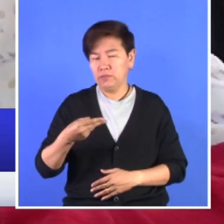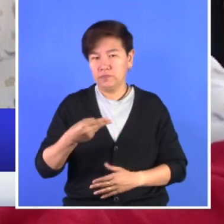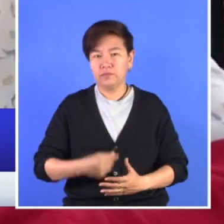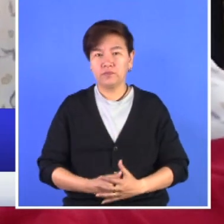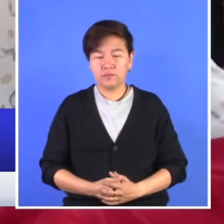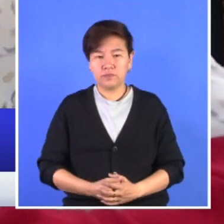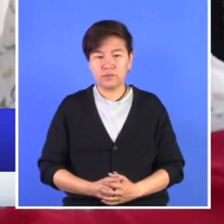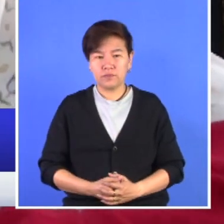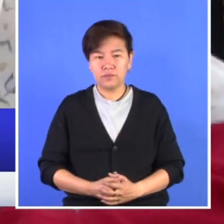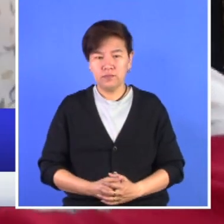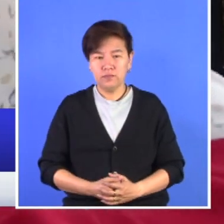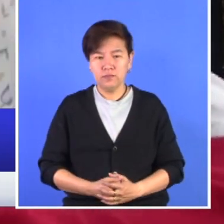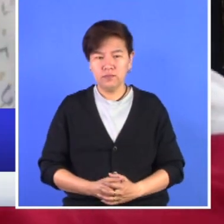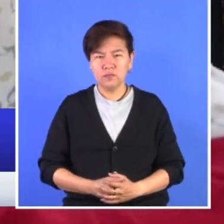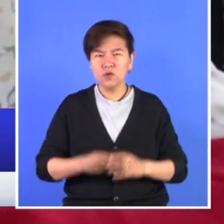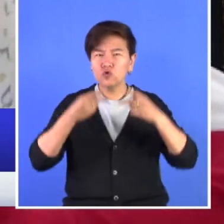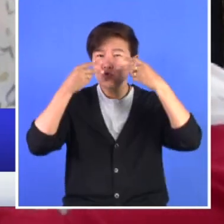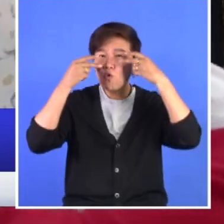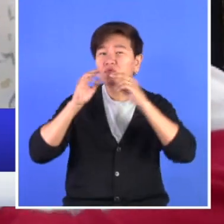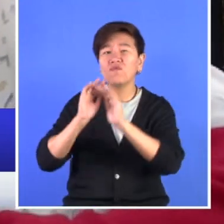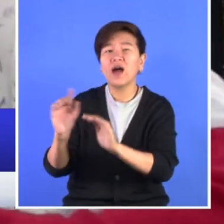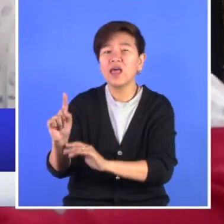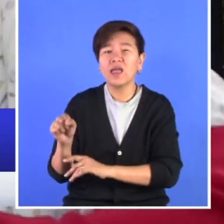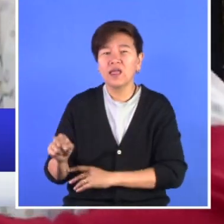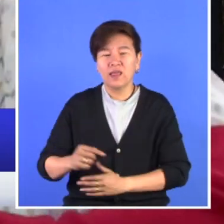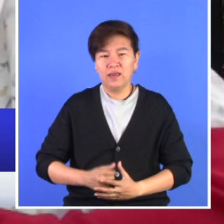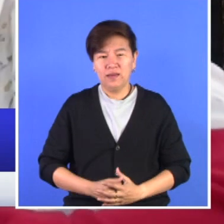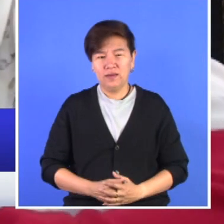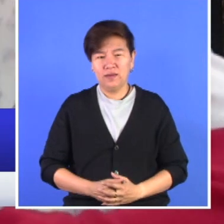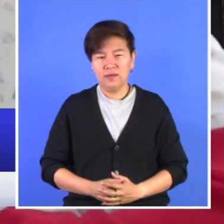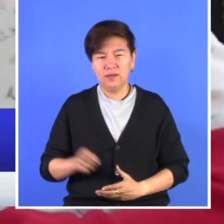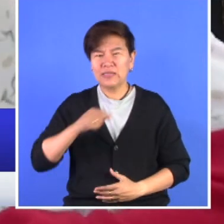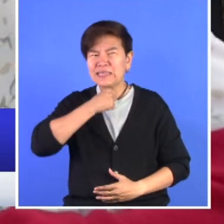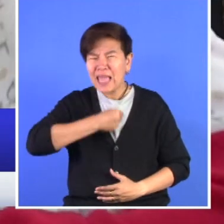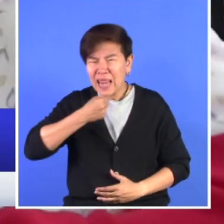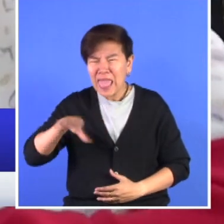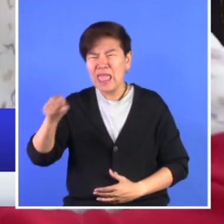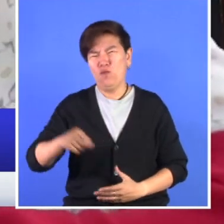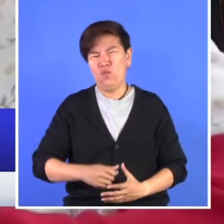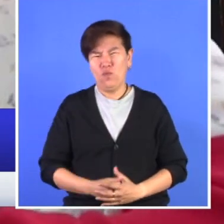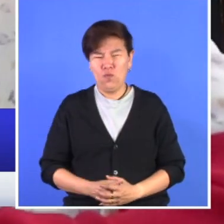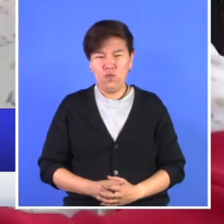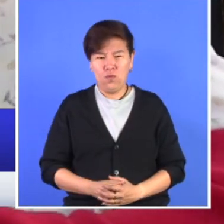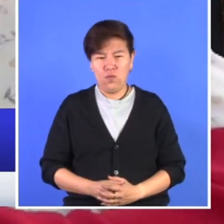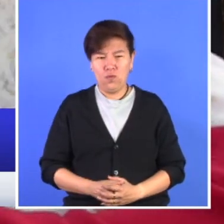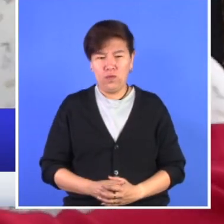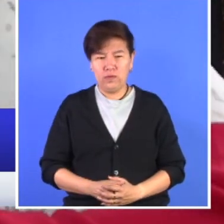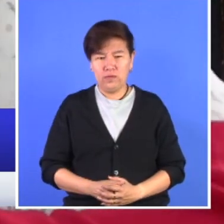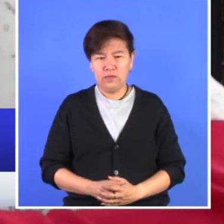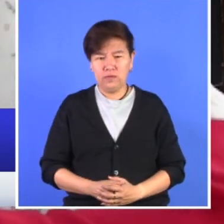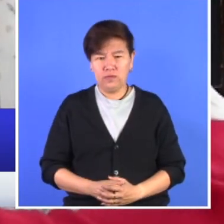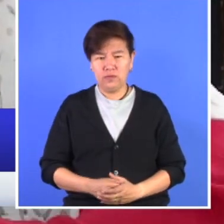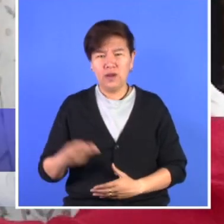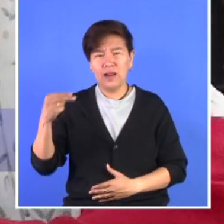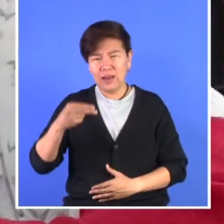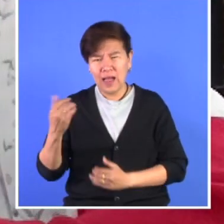อะไรถึงคนทำบ้างมั้ยก็แก่แล้วเนาะคืออยู่กับลูกหลาน